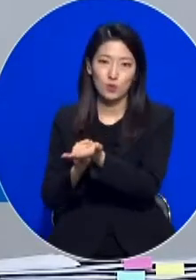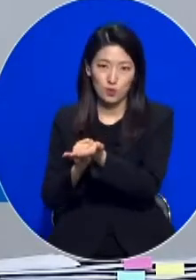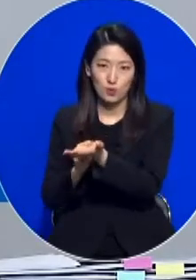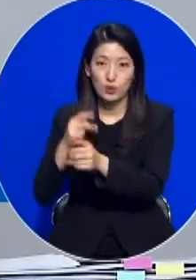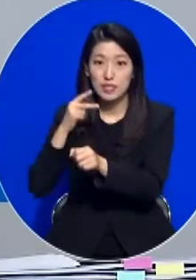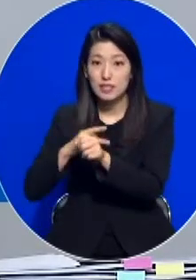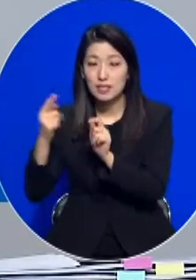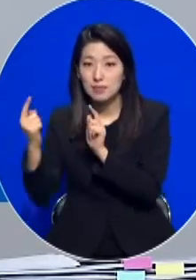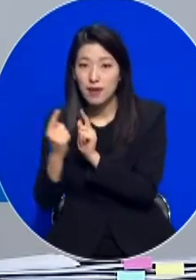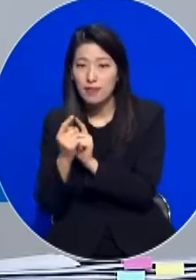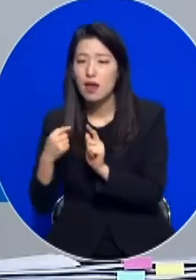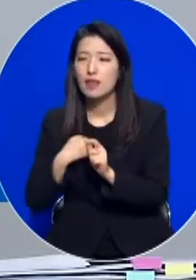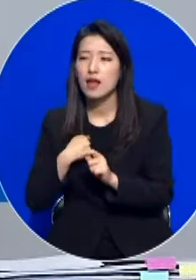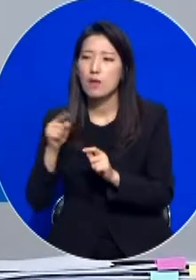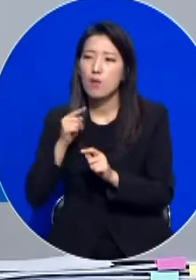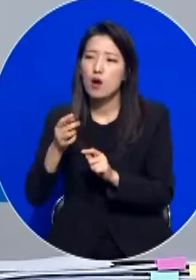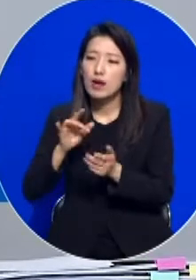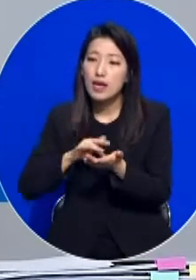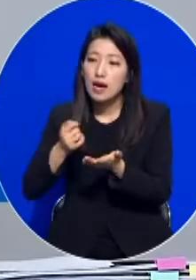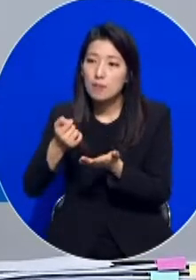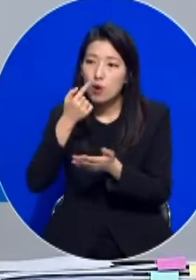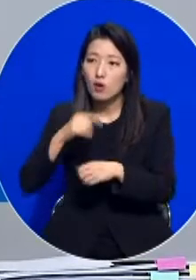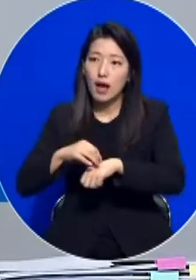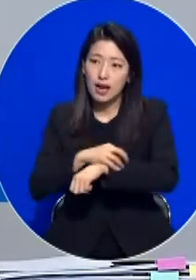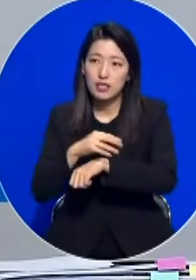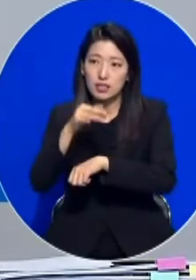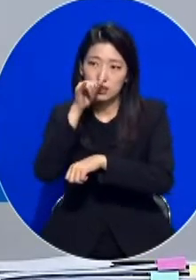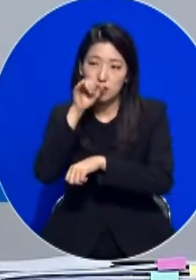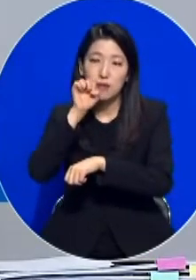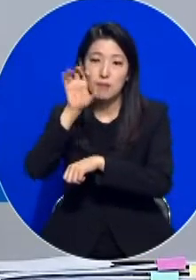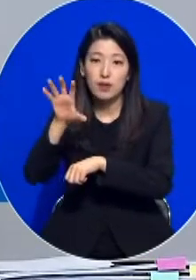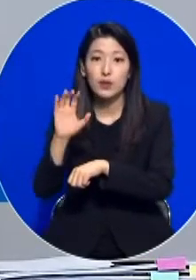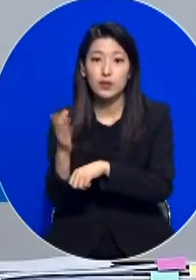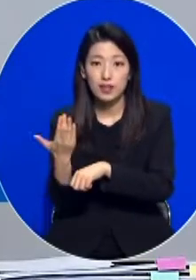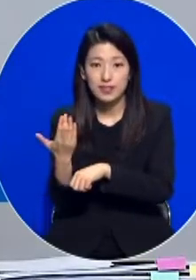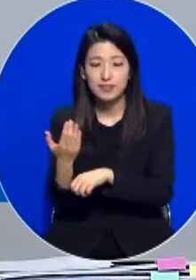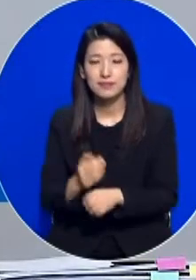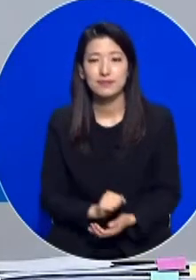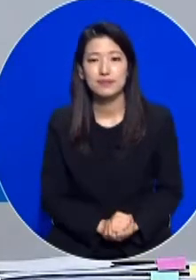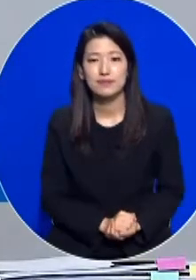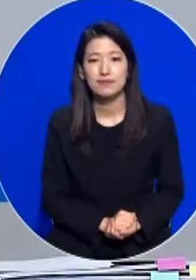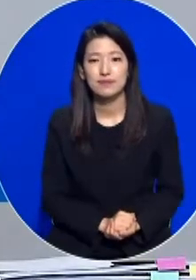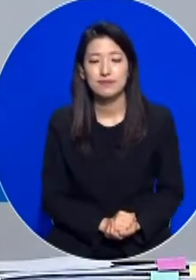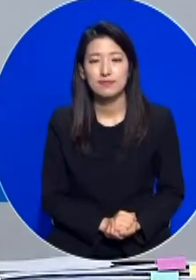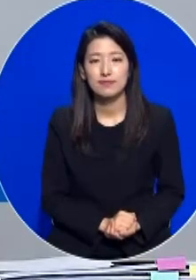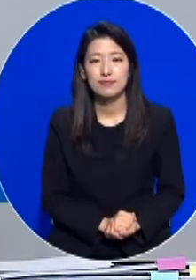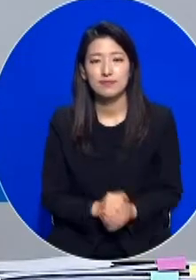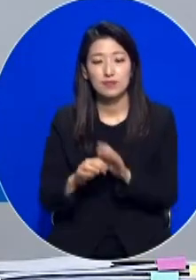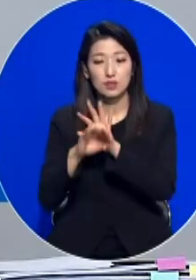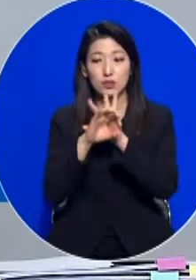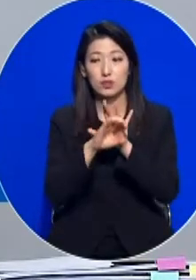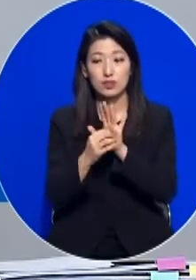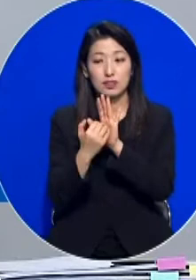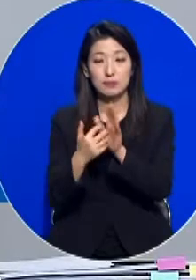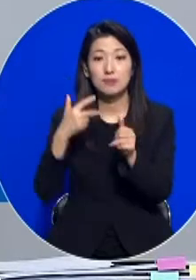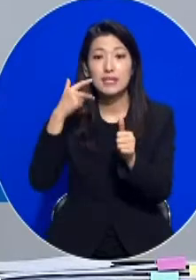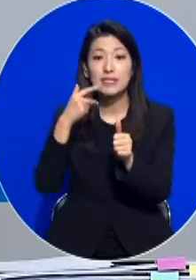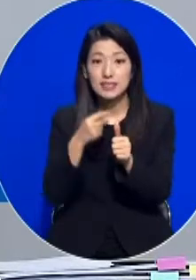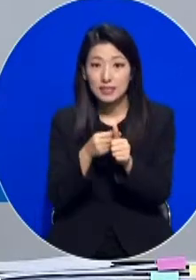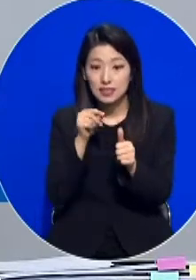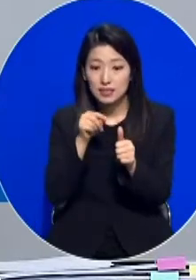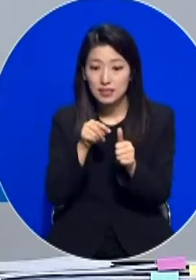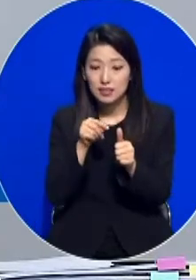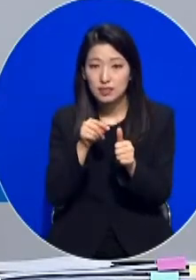예진 의사에게도 설명을 드려야 됩니다. 1차 접종 시 또는 코로나19 백신 구성 성분에